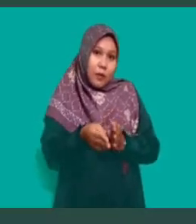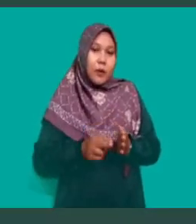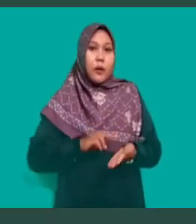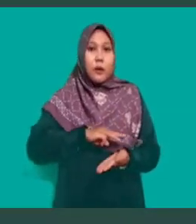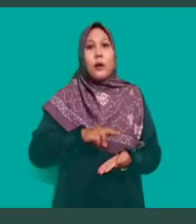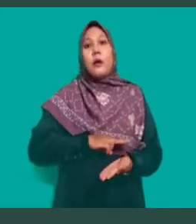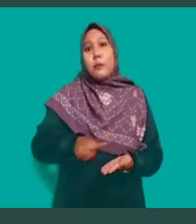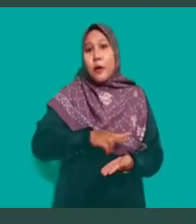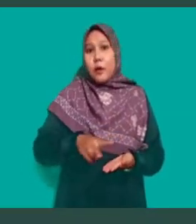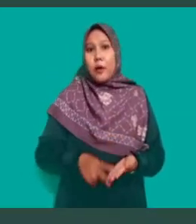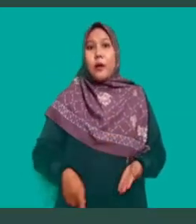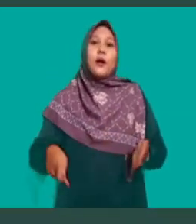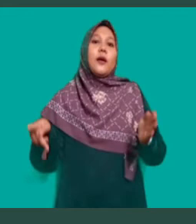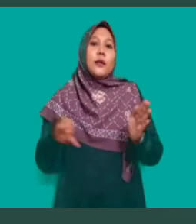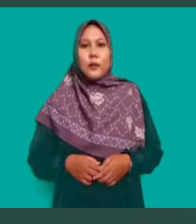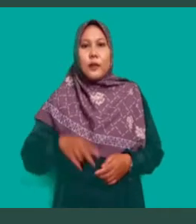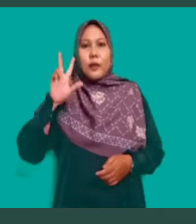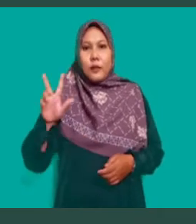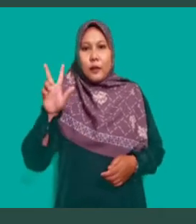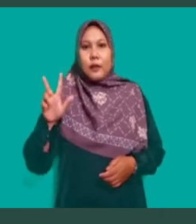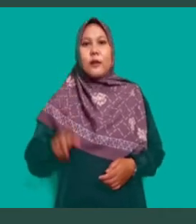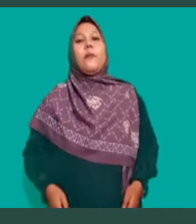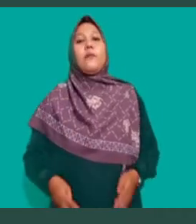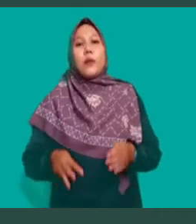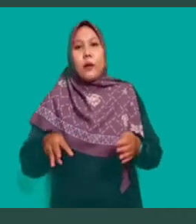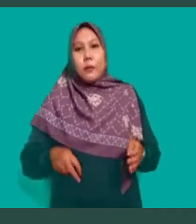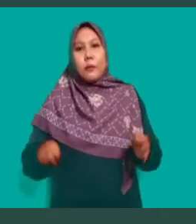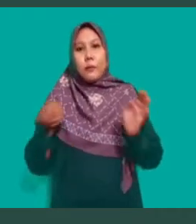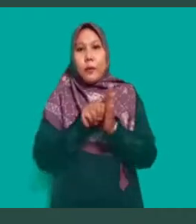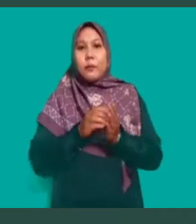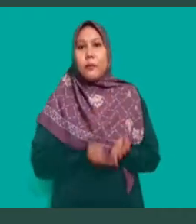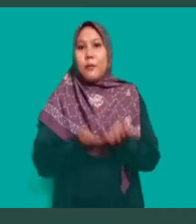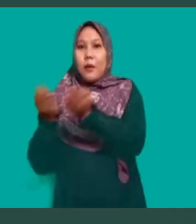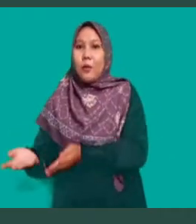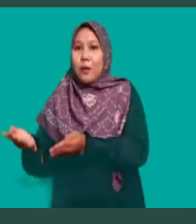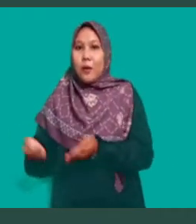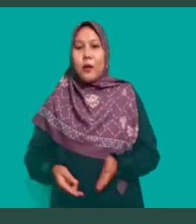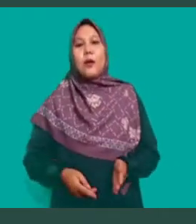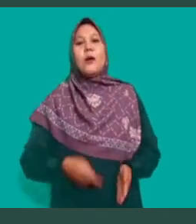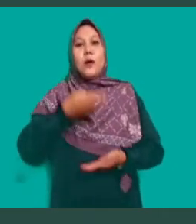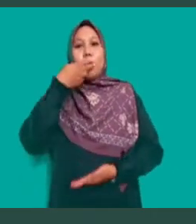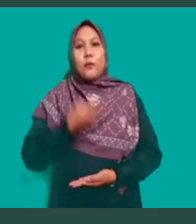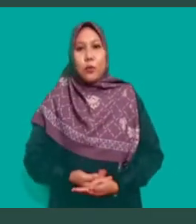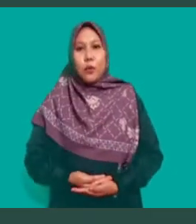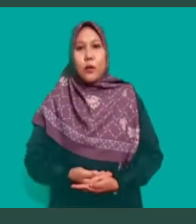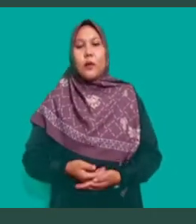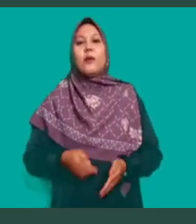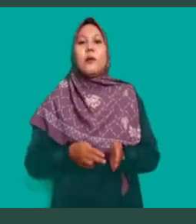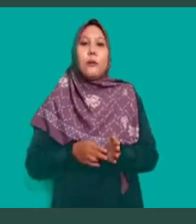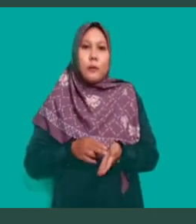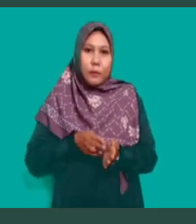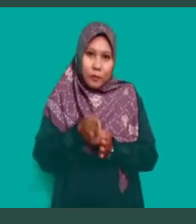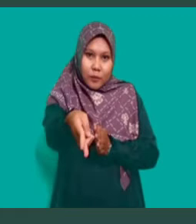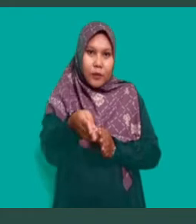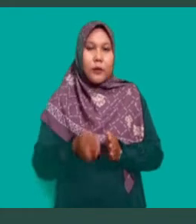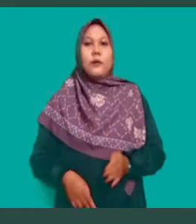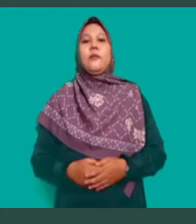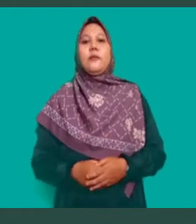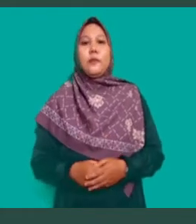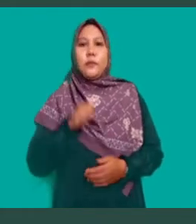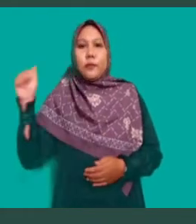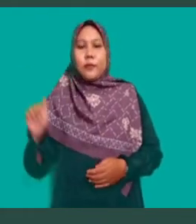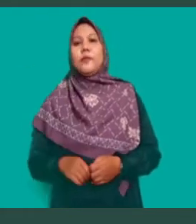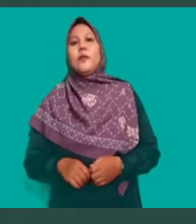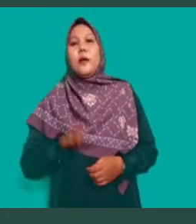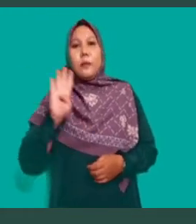petugas layanan menyerahkan satu rangkap surat gugatan atau permohonan yang telah terdaftar dalam aplikasi register perkara